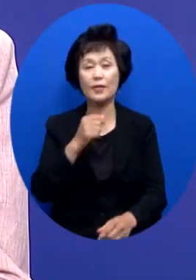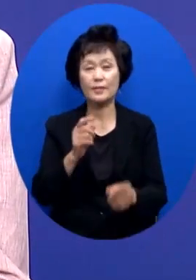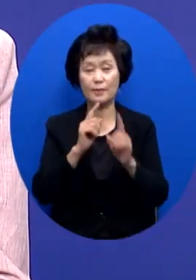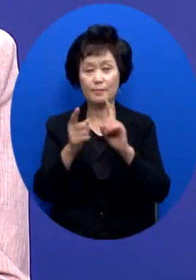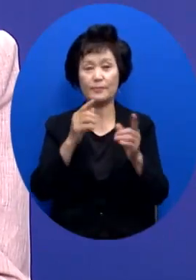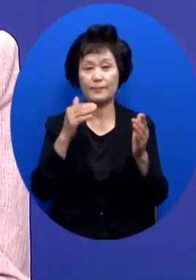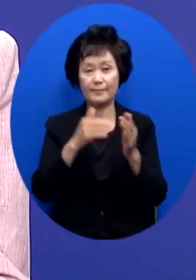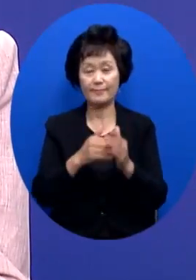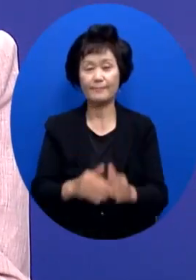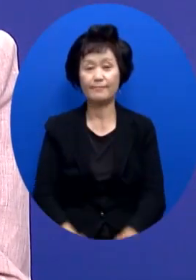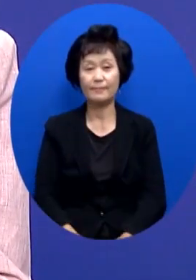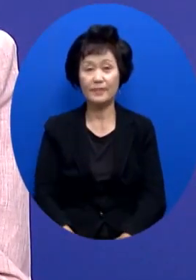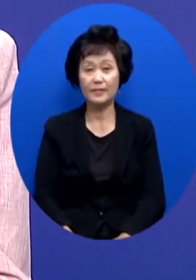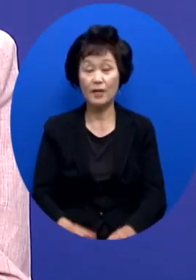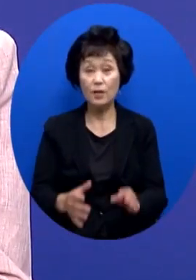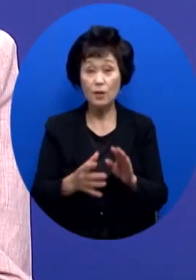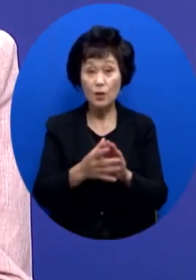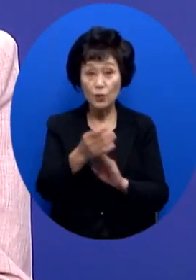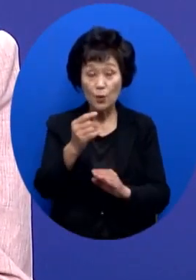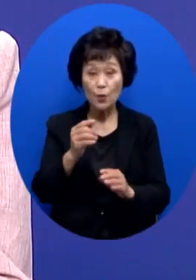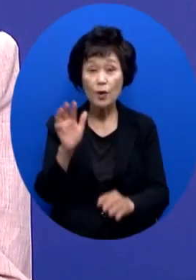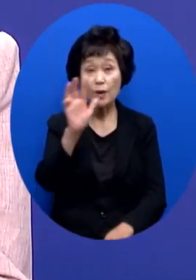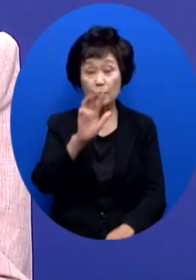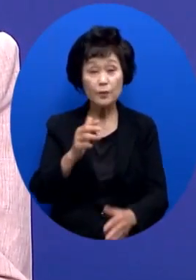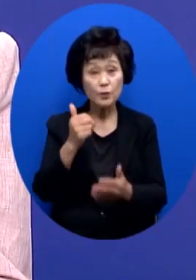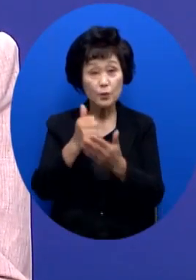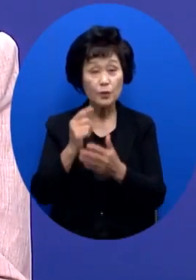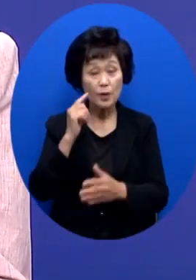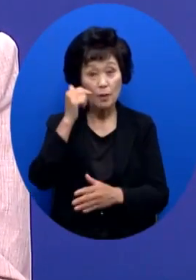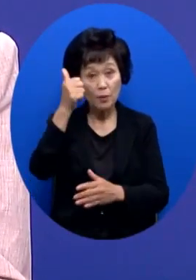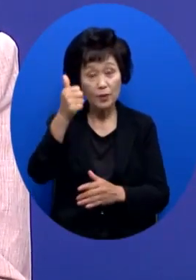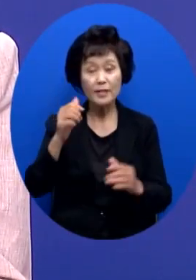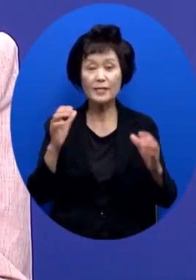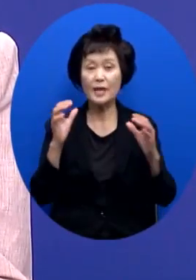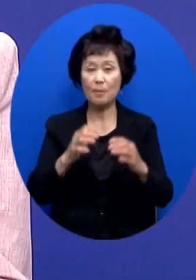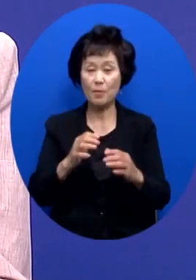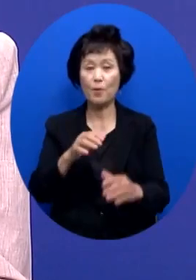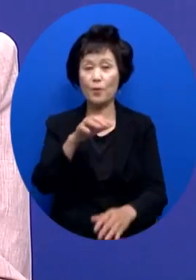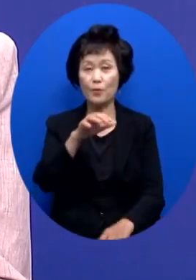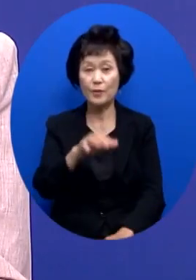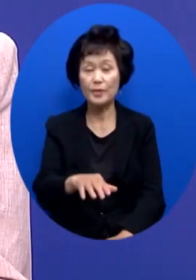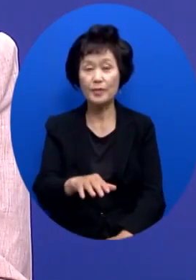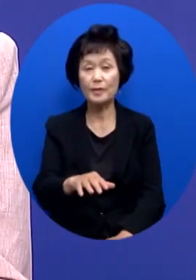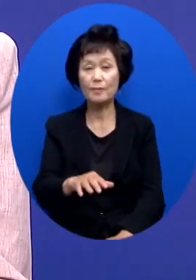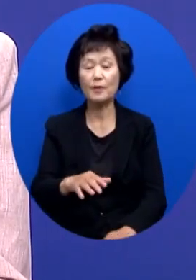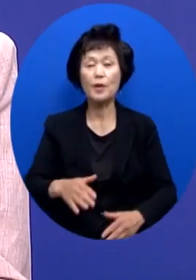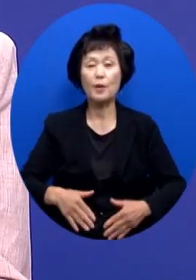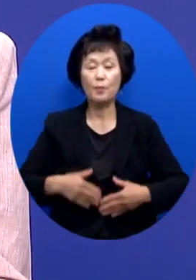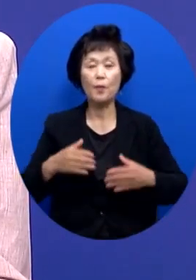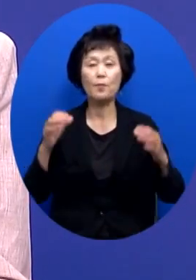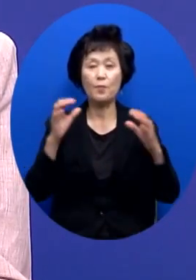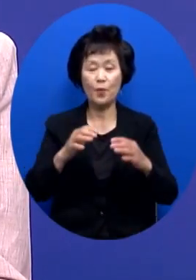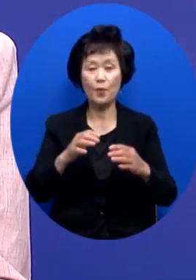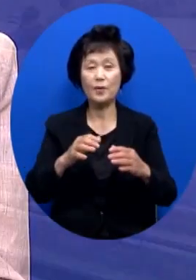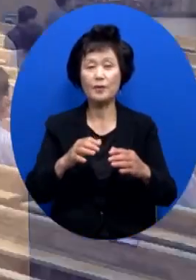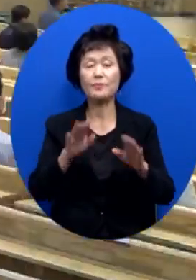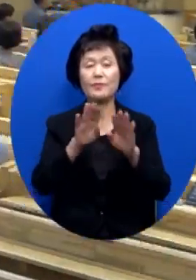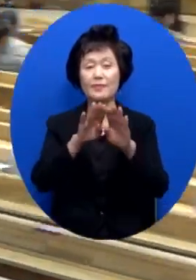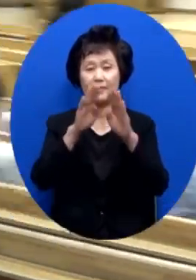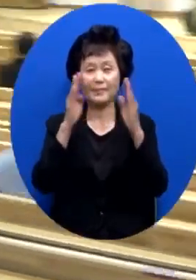대한예수교장로회 통합 총회 소속 목회자 모임이나 드 폰 테스가 청부 교회에서 본 모임을 진행했습니다